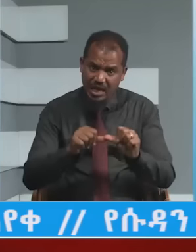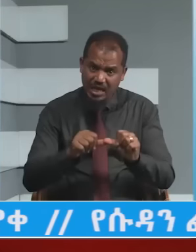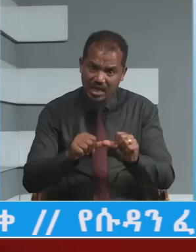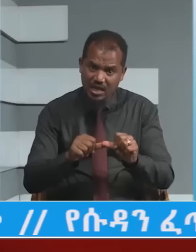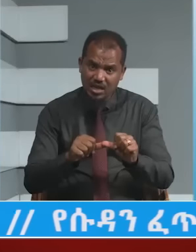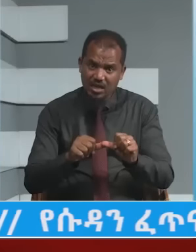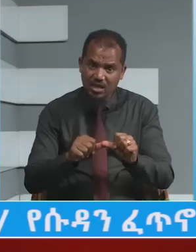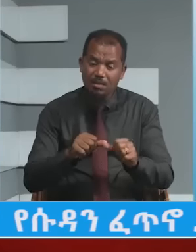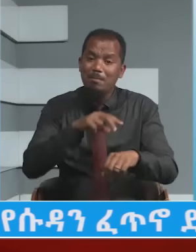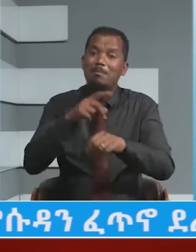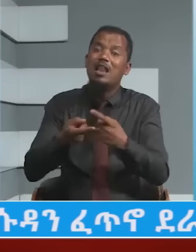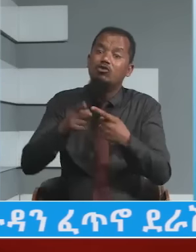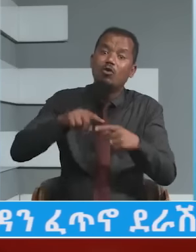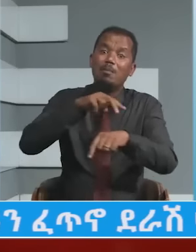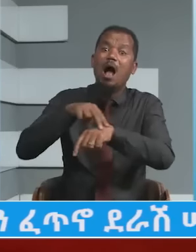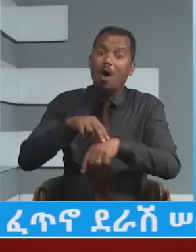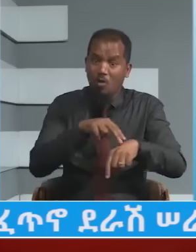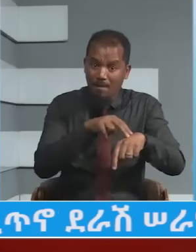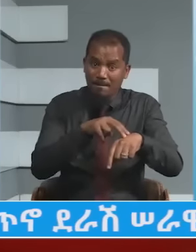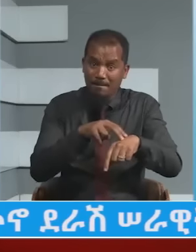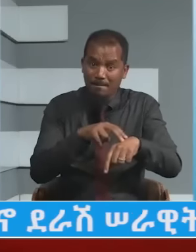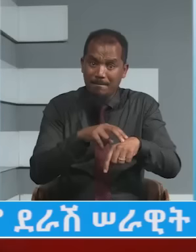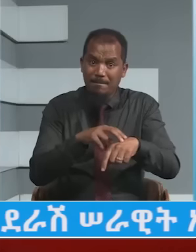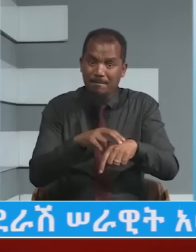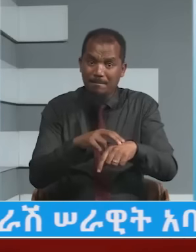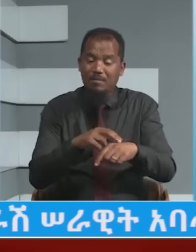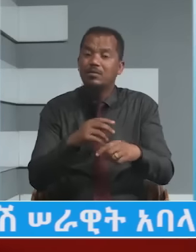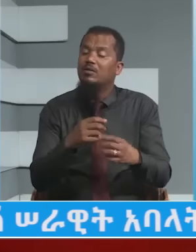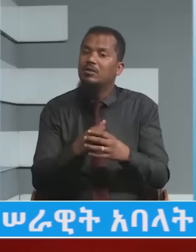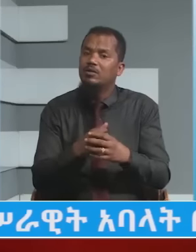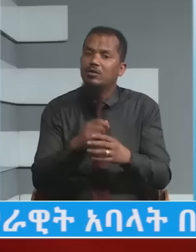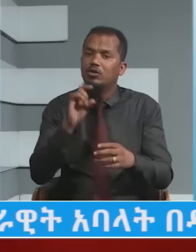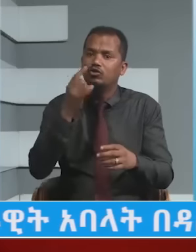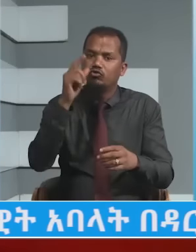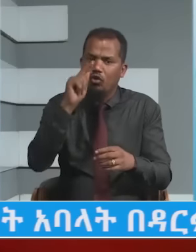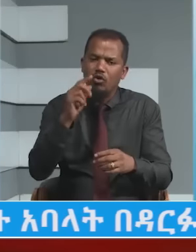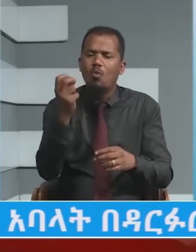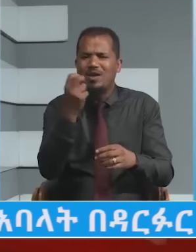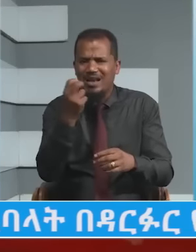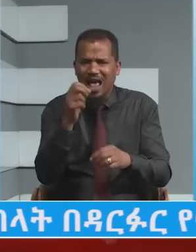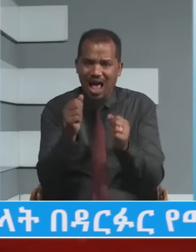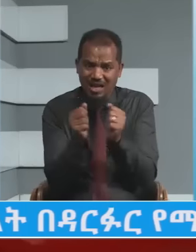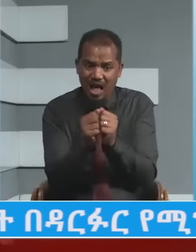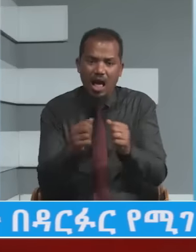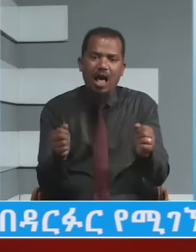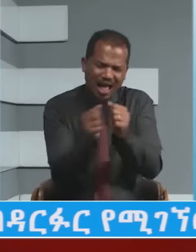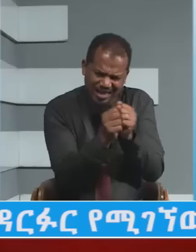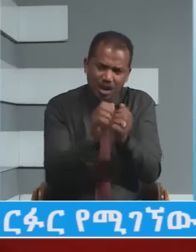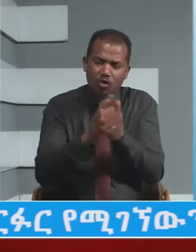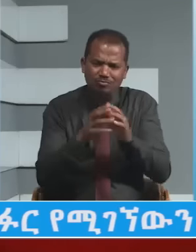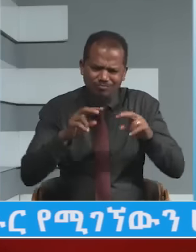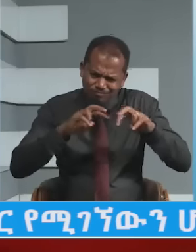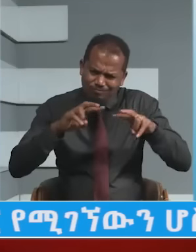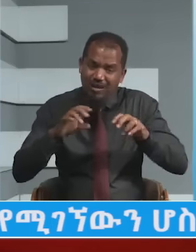የመልሶ ማቋቋም ይቅድ ከክልል ጋር ዞን ጋር ከወረዳ ጋር በጋራ ወደን